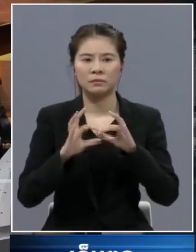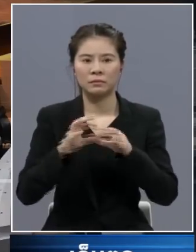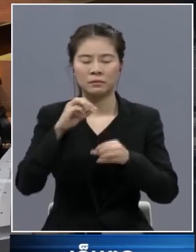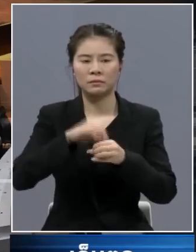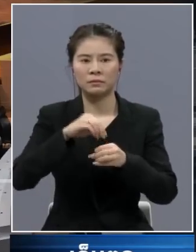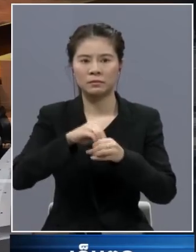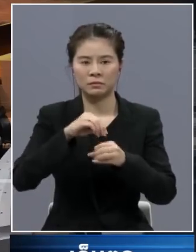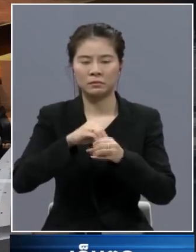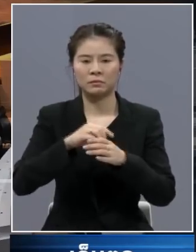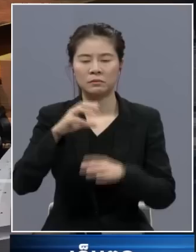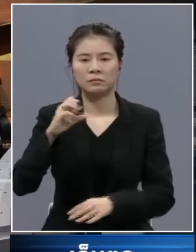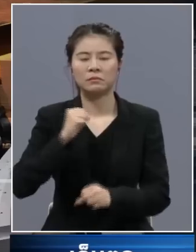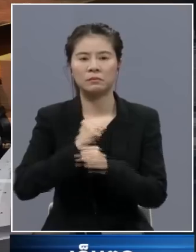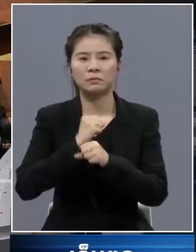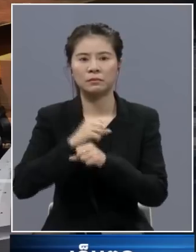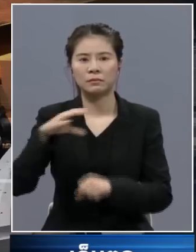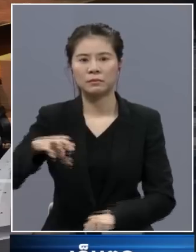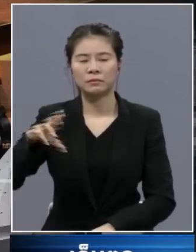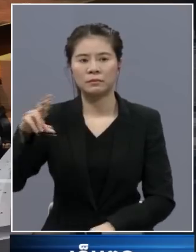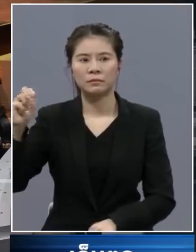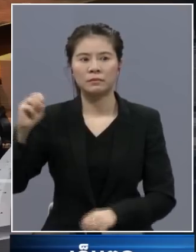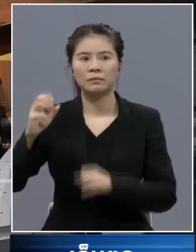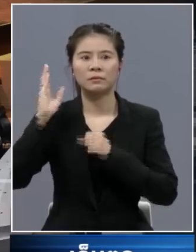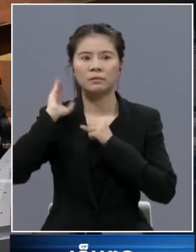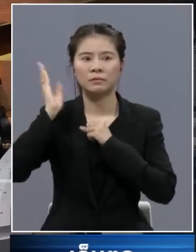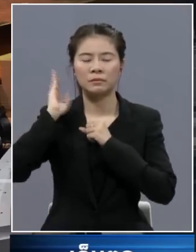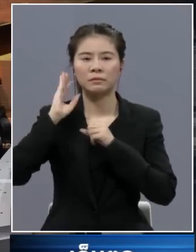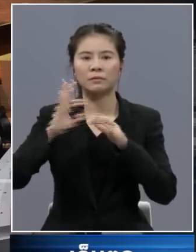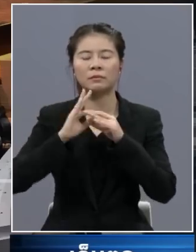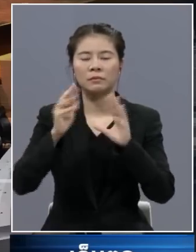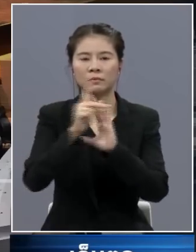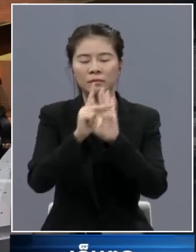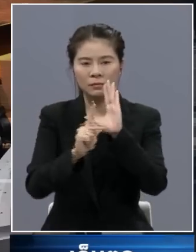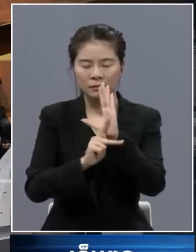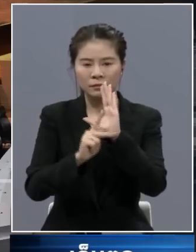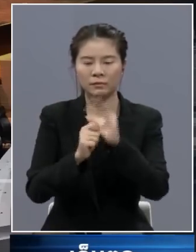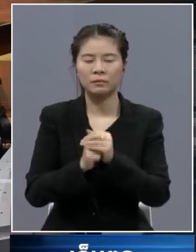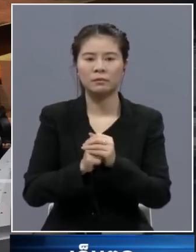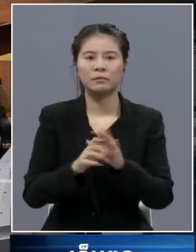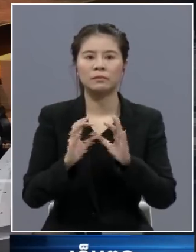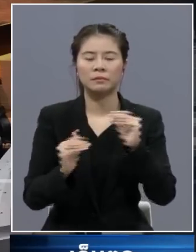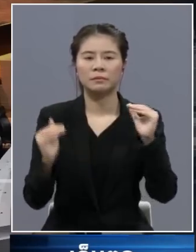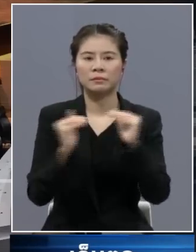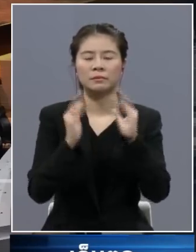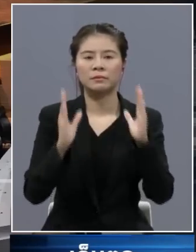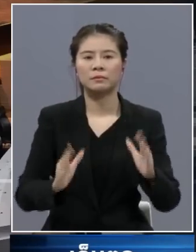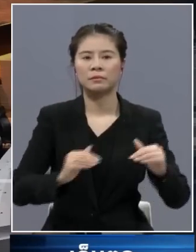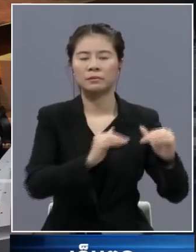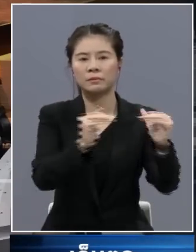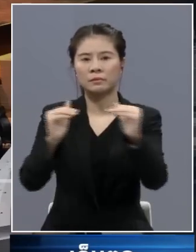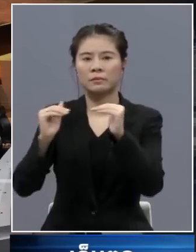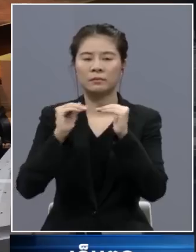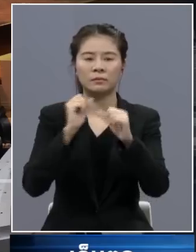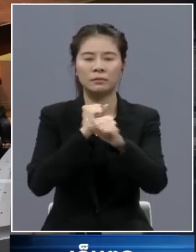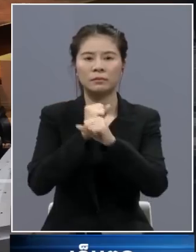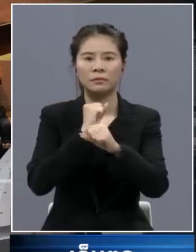อบล่าสุดด้วยนะครับเป็นโฆษกคณะกรรมการการกฎหมายการยุติธรรมและสิทธิมนุษยชนสภาผู้แทนราษฎรมีบทบาทอย่างยิ่งใน